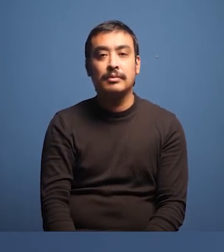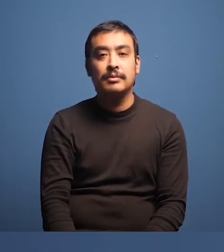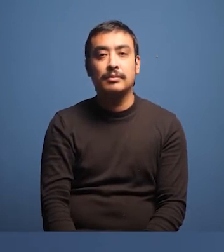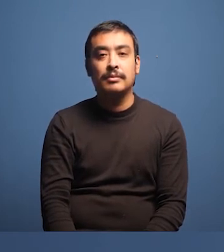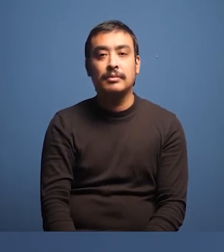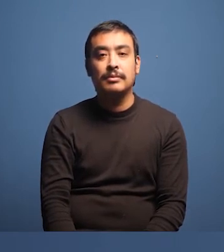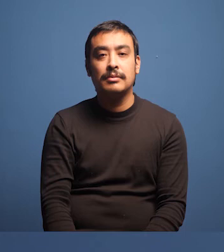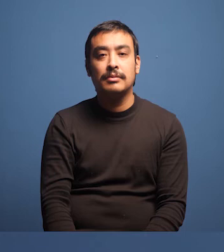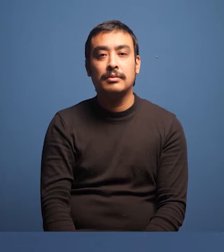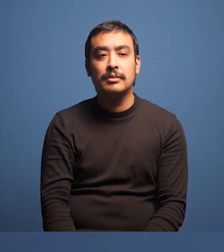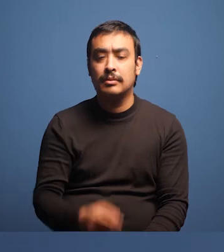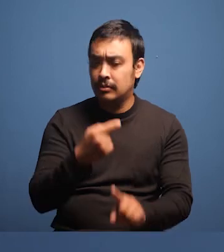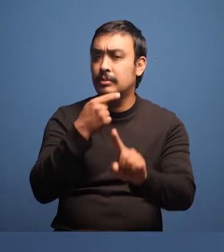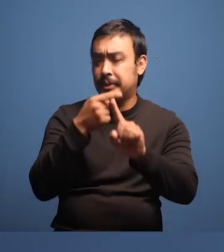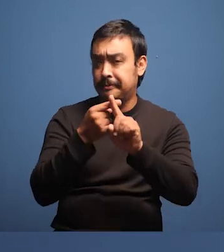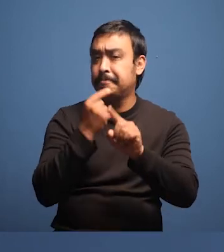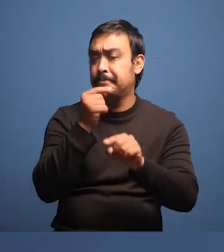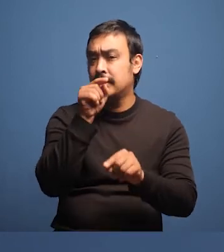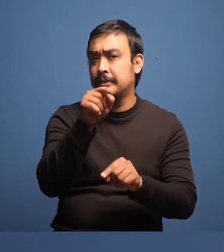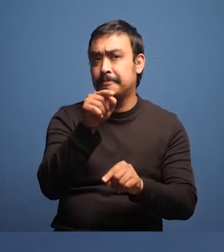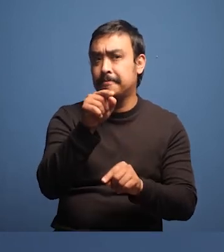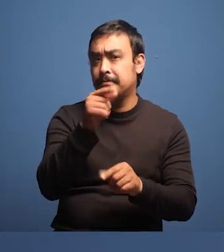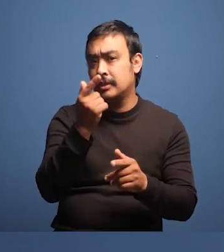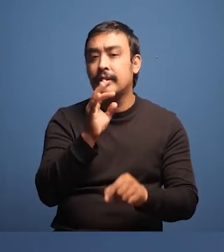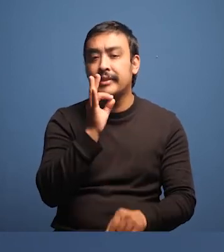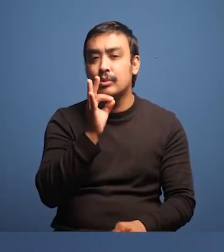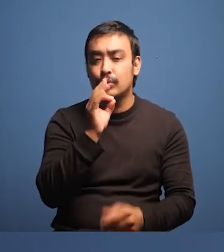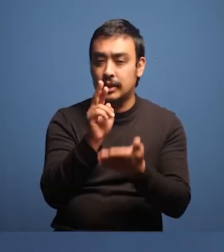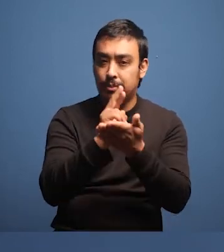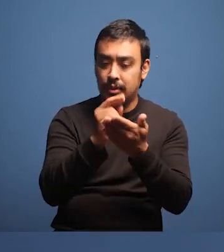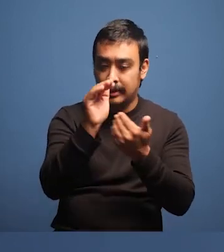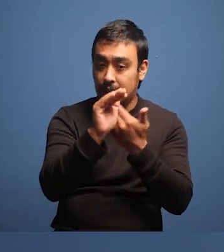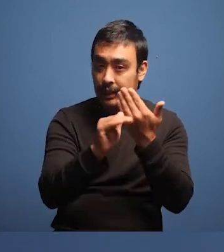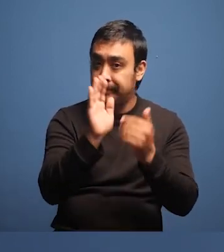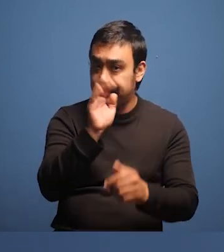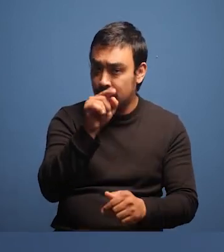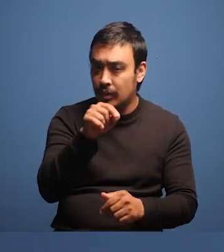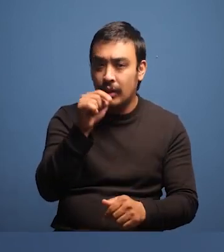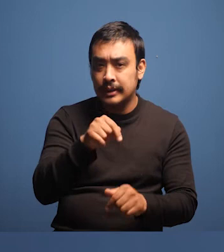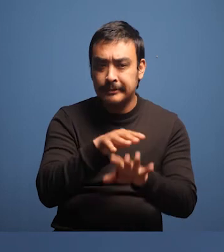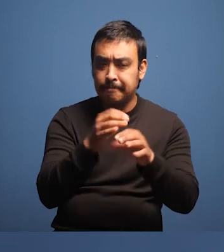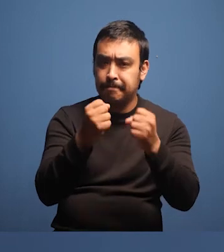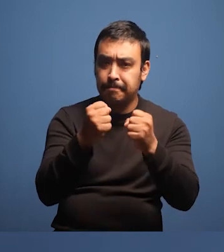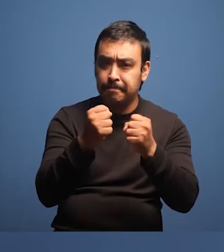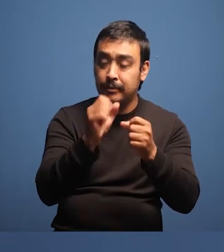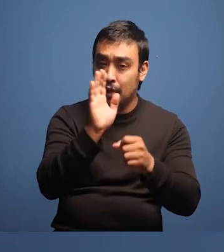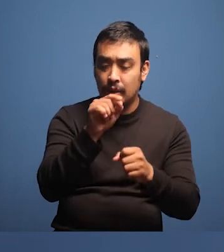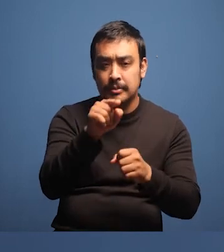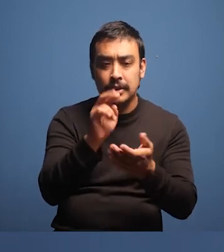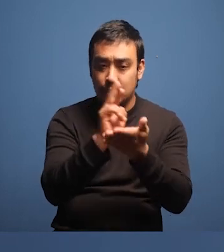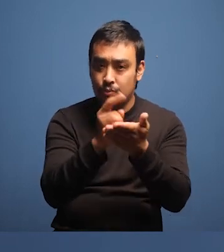अन्य चाहिँ हामीले के एड गर्न चाह्यौँ भने तपाईँलाई फेसबुकको जुन रिपोर्टिङ मेकानिजम्सहरू छ त्यो चाहिँ अहिले एकदमै स्ट्रङ भएर आएको छ। तपाईँहरूले